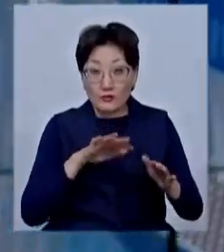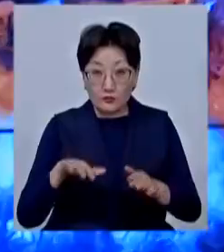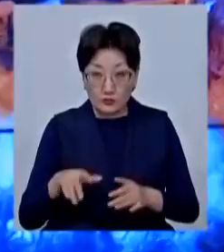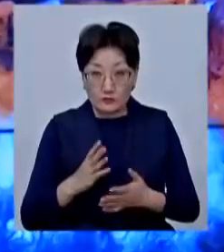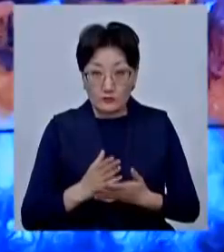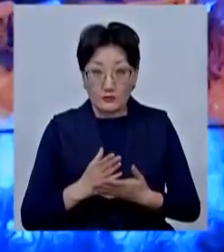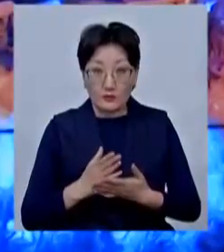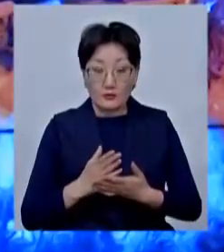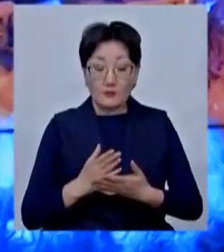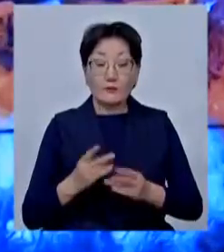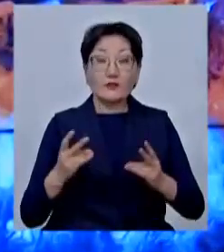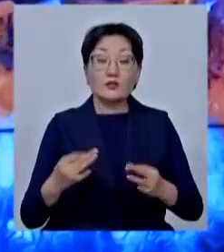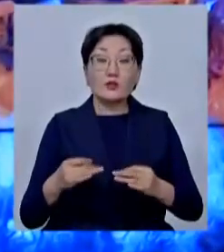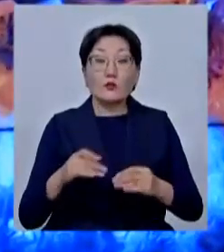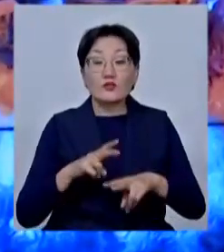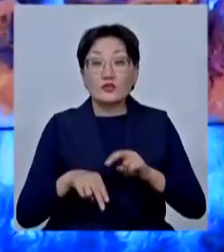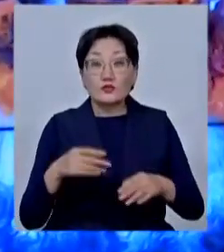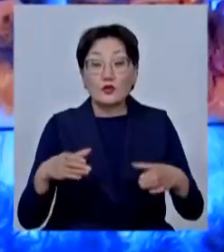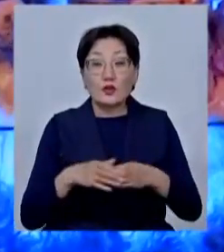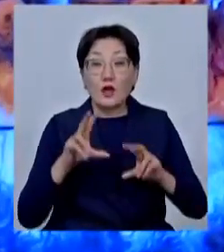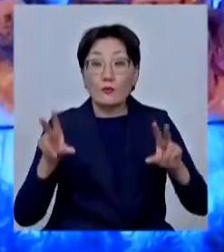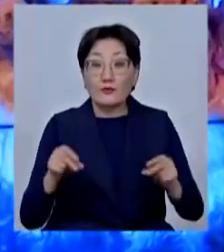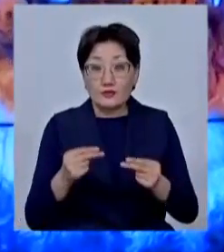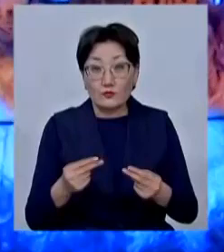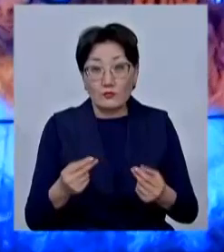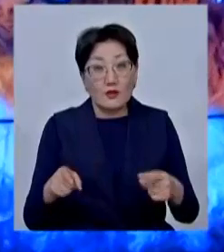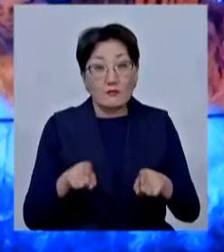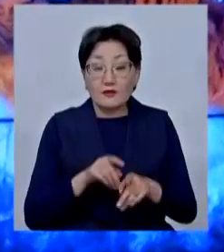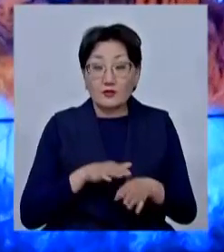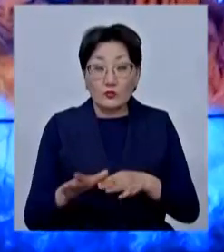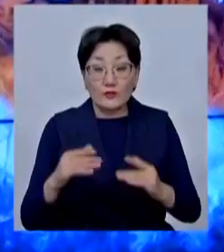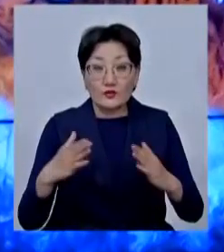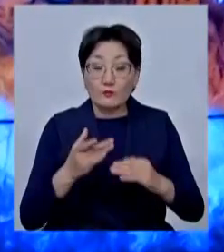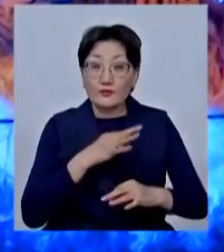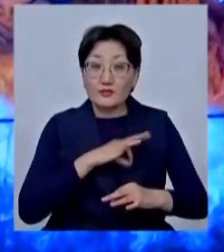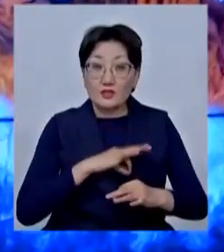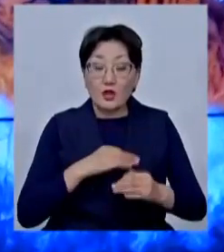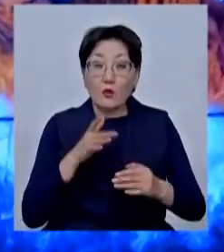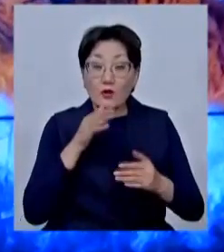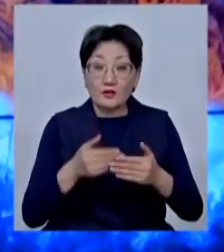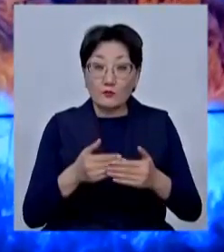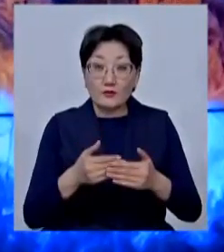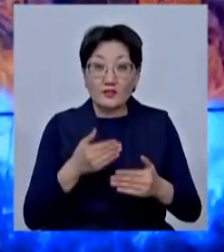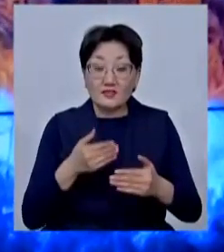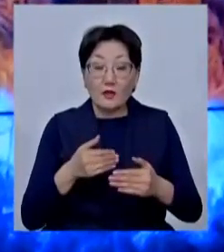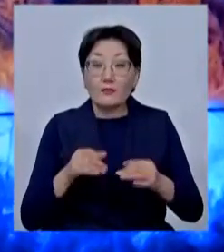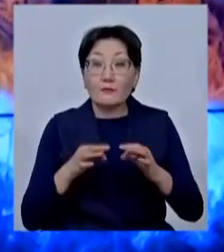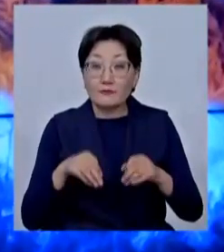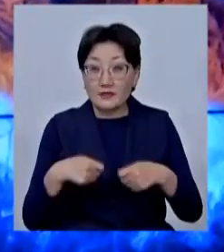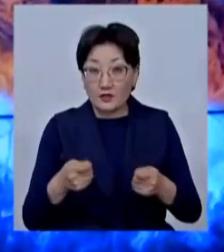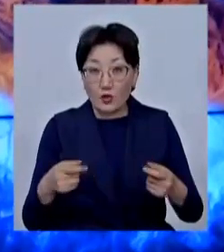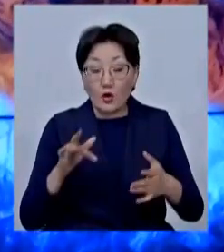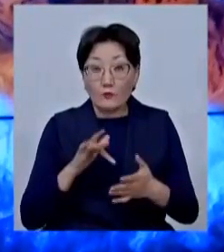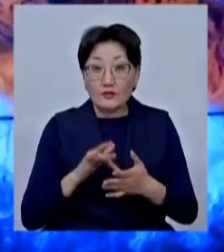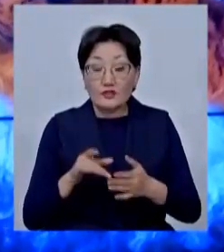өткен. Бірақ құрылысшы үйіп төгіп берген уәдесінде тұрмай, үйді пайдалануға мерзімінде бермеген.